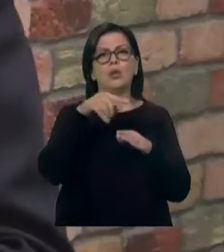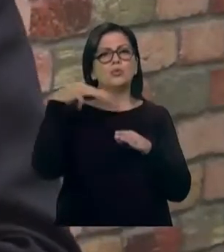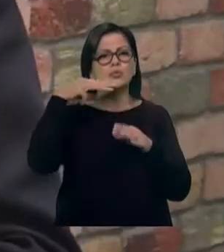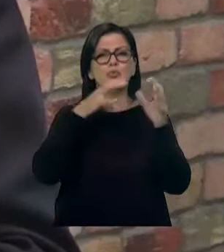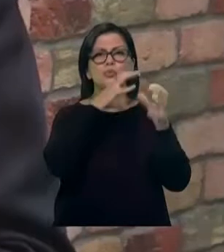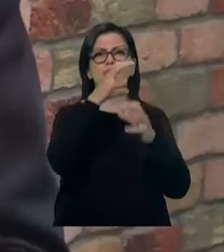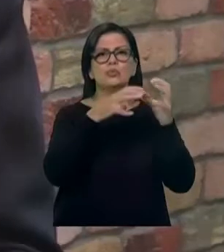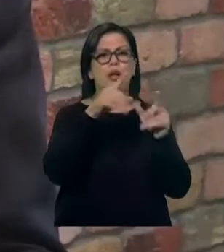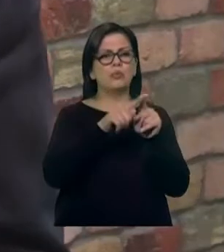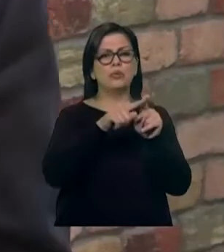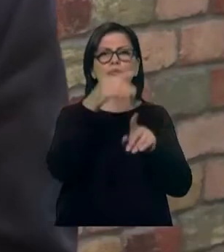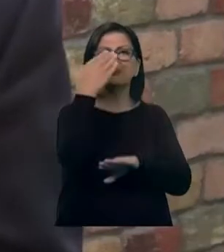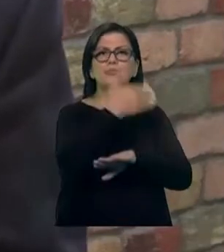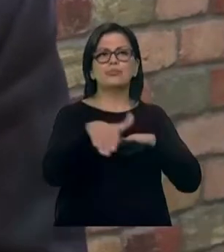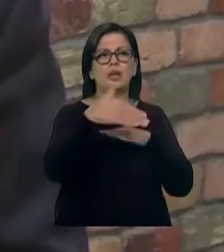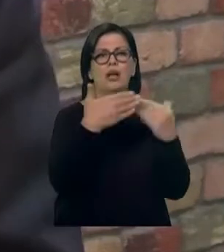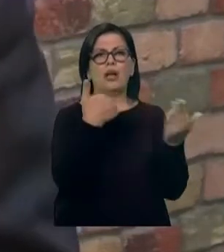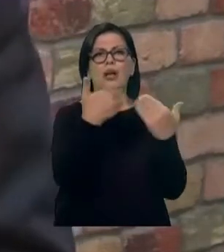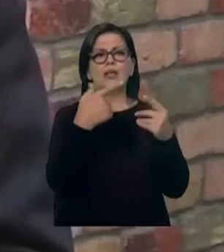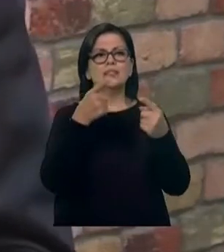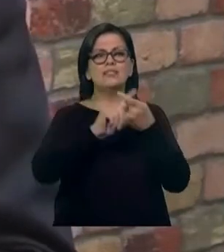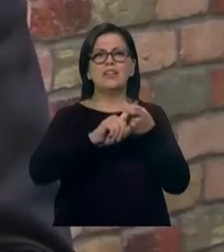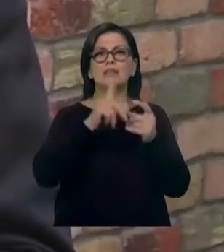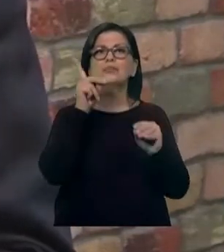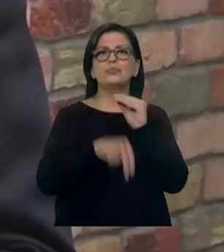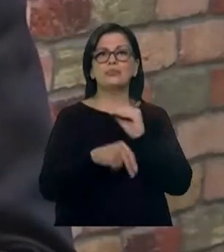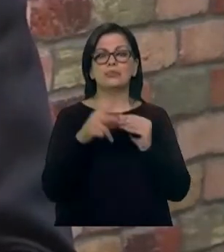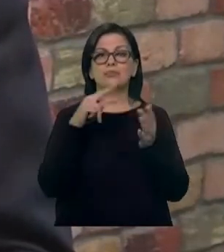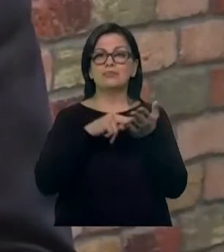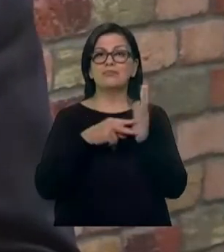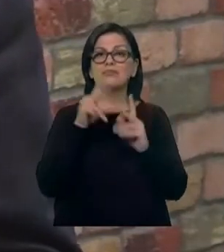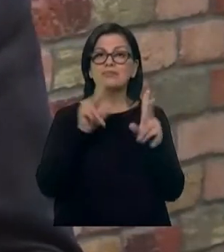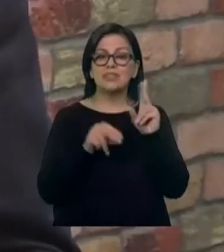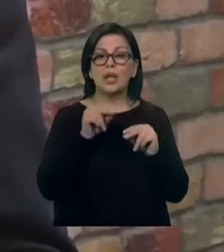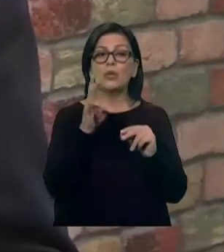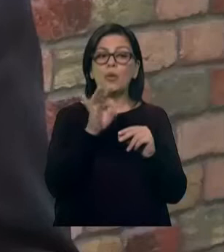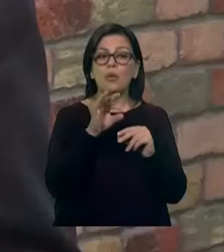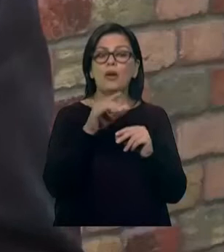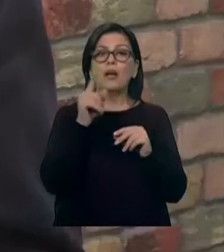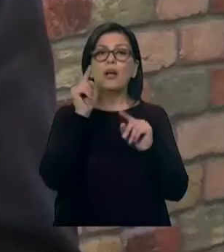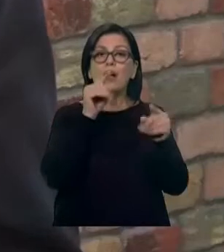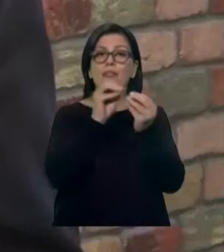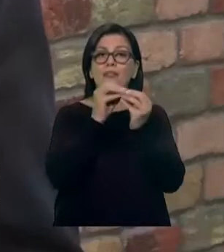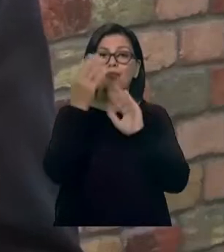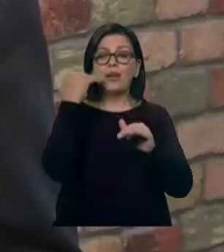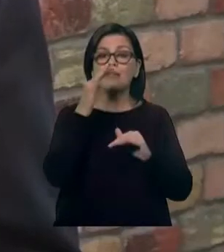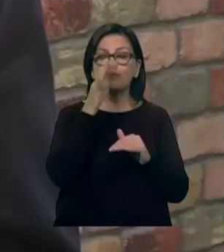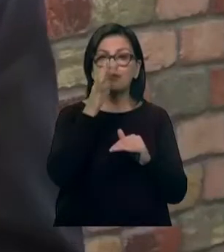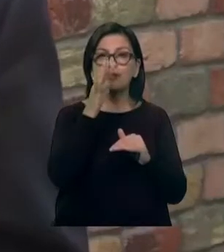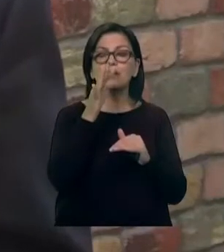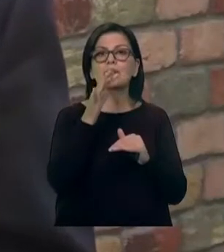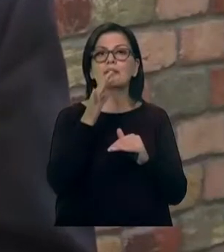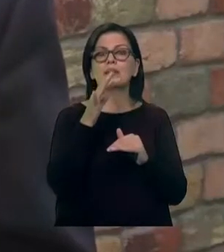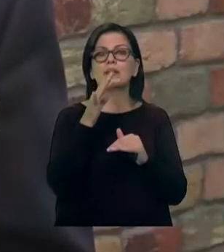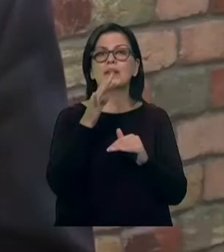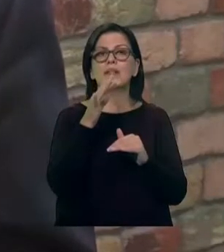dünyasının Türkiyə ilə əlaqəsini kəsmək niyyətində idilər. Amma həmin dövrdə bir tərəfdən Mustafa Kemal Paşanın çox